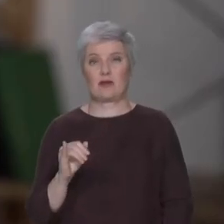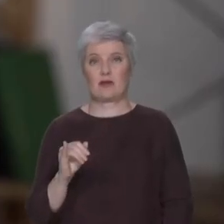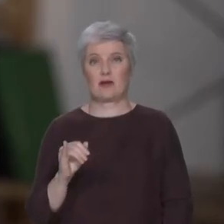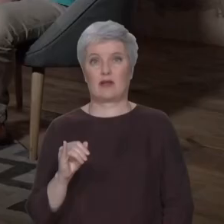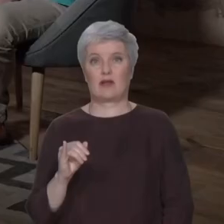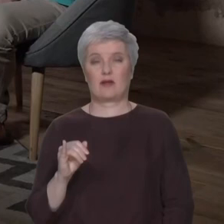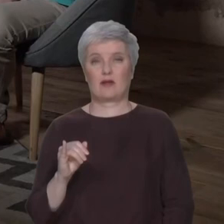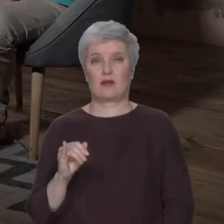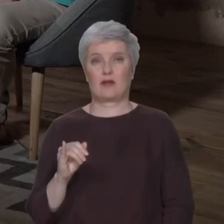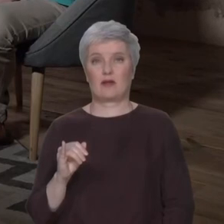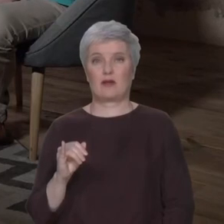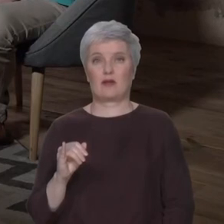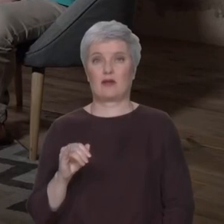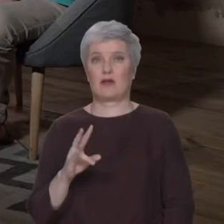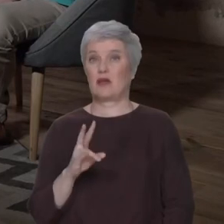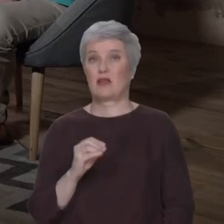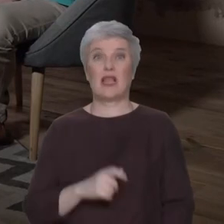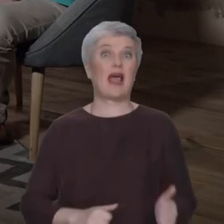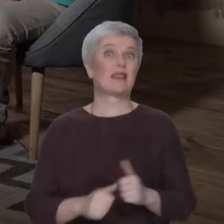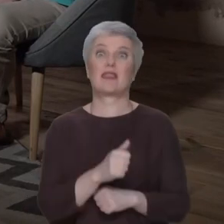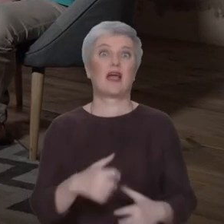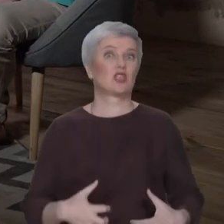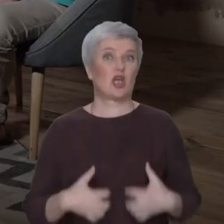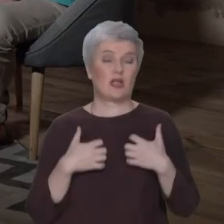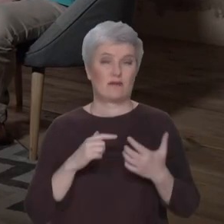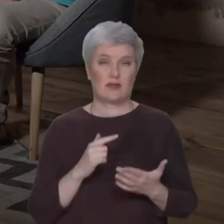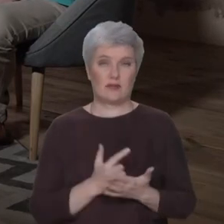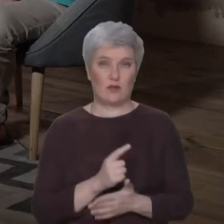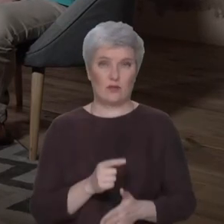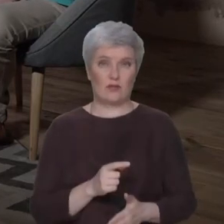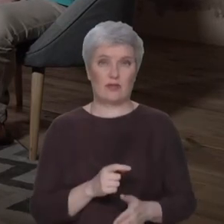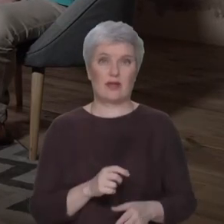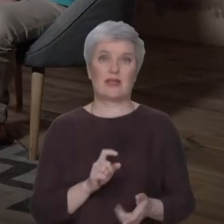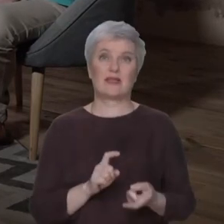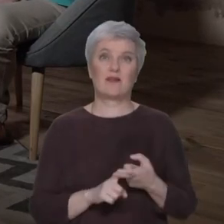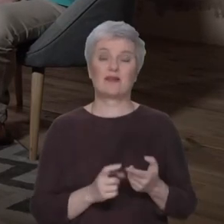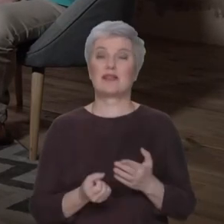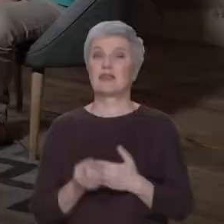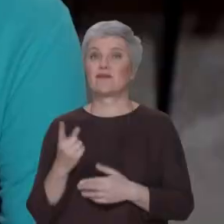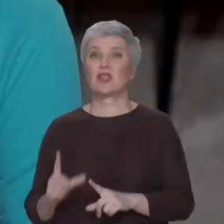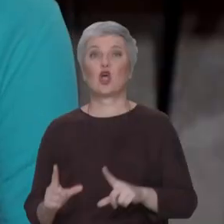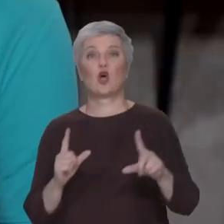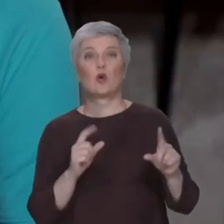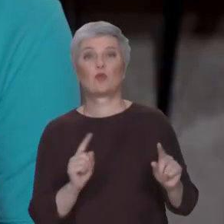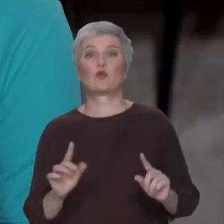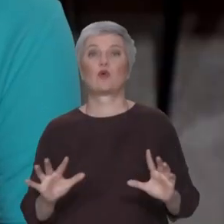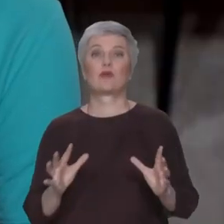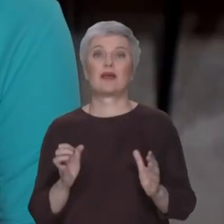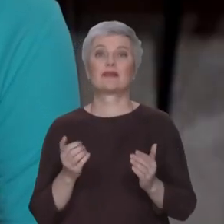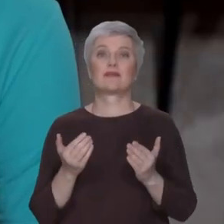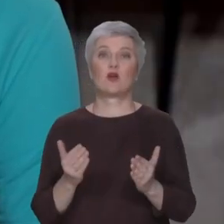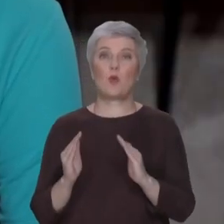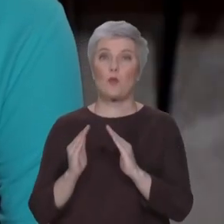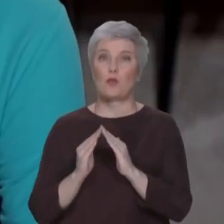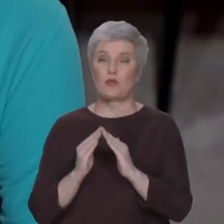сказати, жахлива. Не найжахливіше, знову ж таки, залежить від того, звідки ти евакуюєшся, що сталося з твоїм будинком.